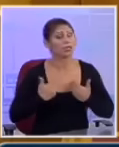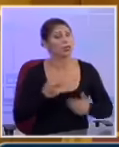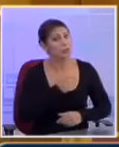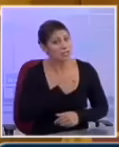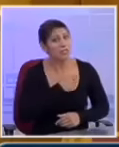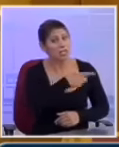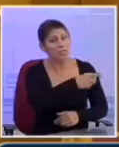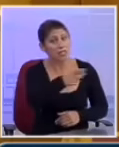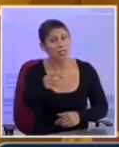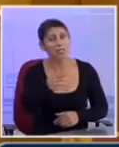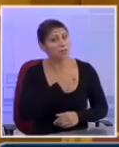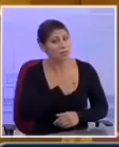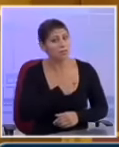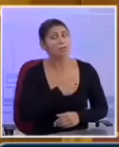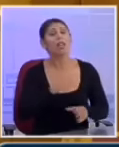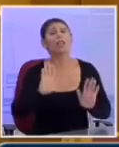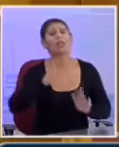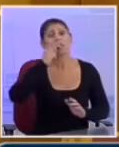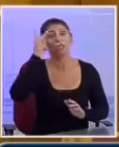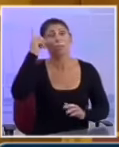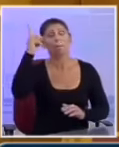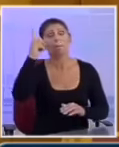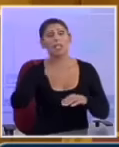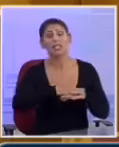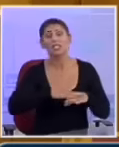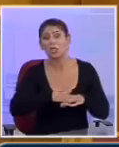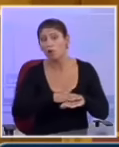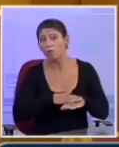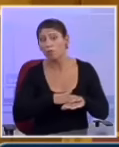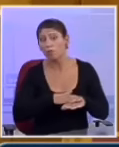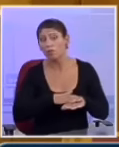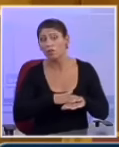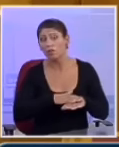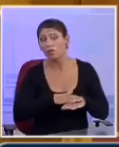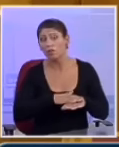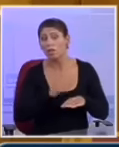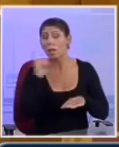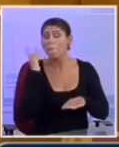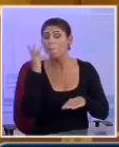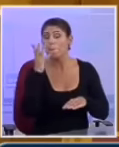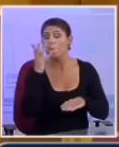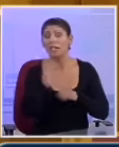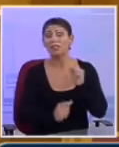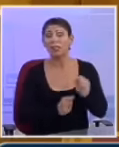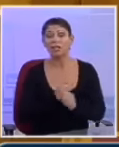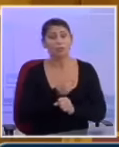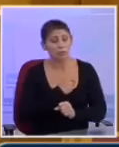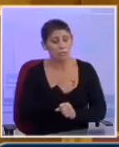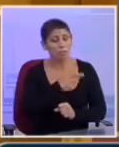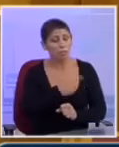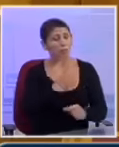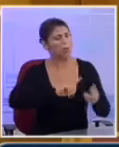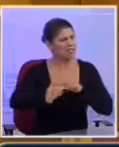σε εσάς δεν δικαιούται μια συγγνώμη. Που 5 χρόνια πίστεψε σε κάτι το